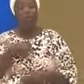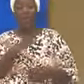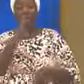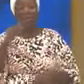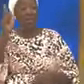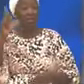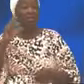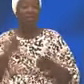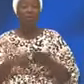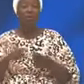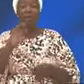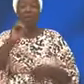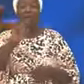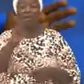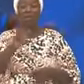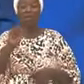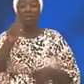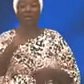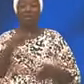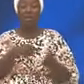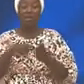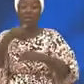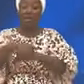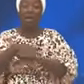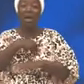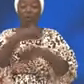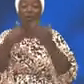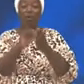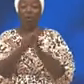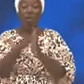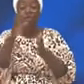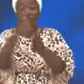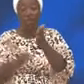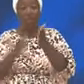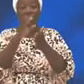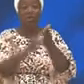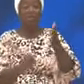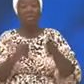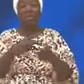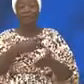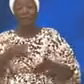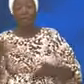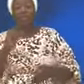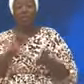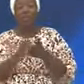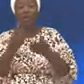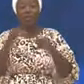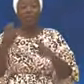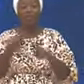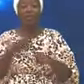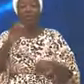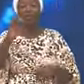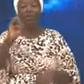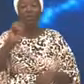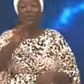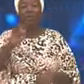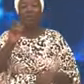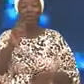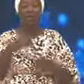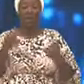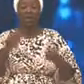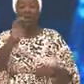écoutons ezequel ce soir et tout ça référence vient dé heckel et jeckel